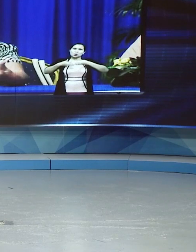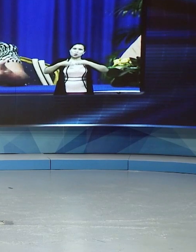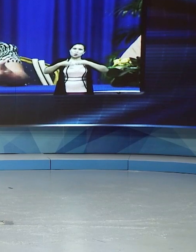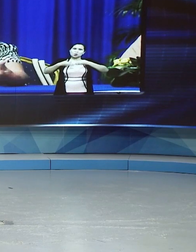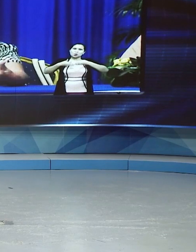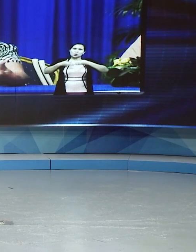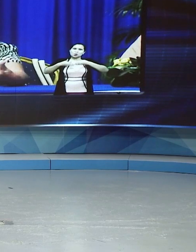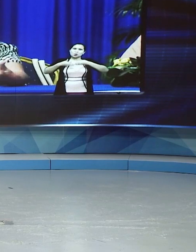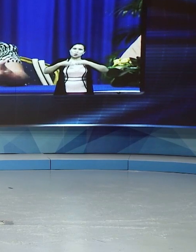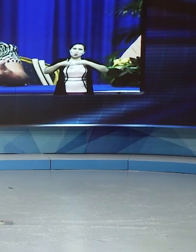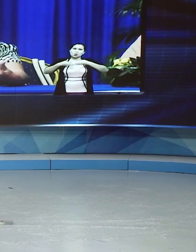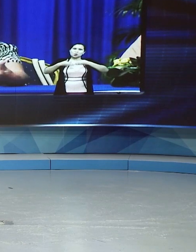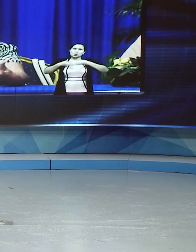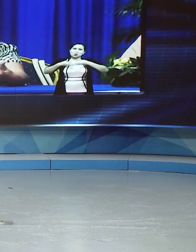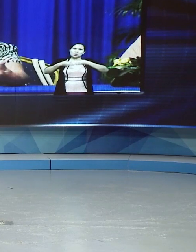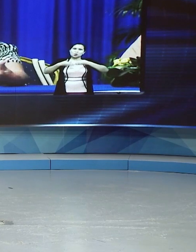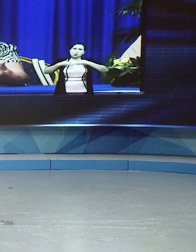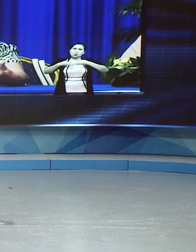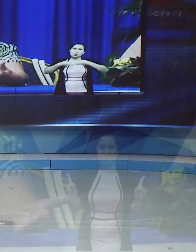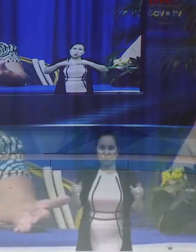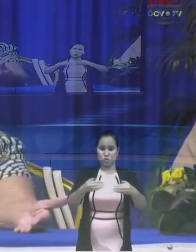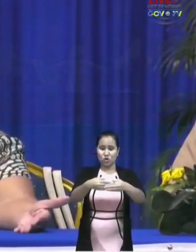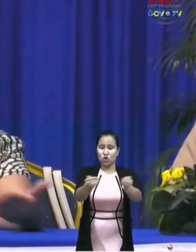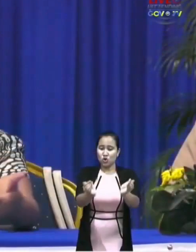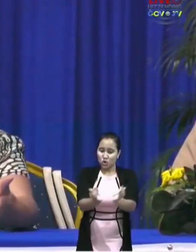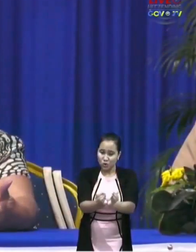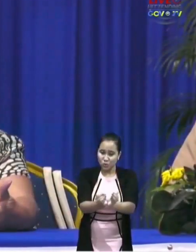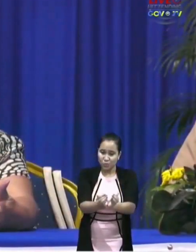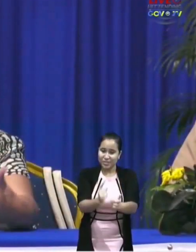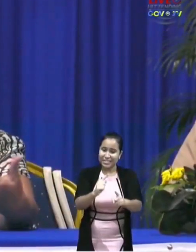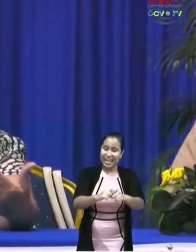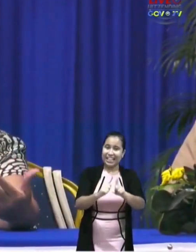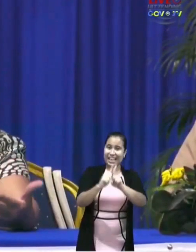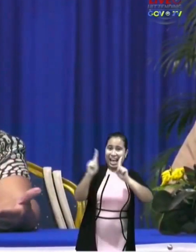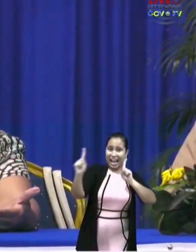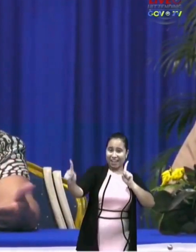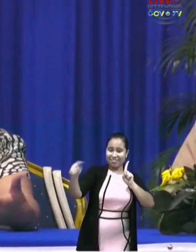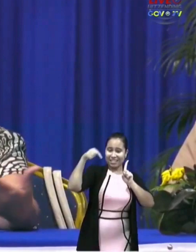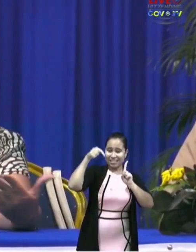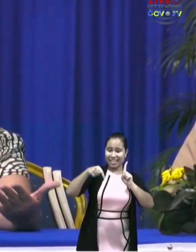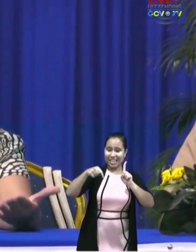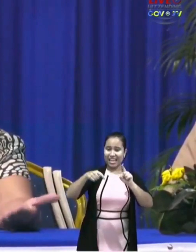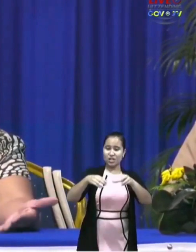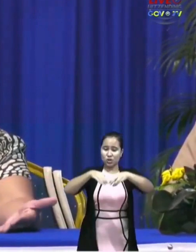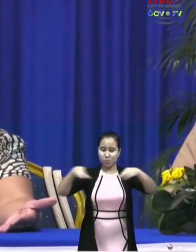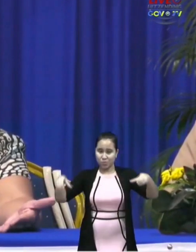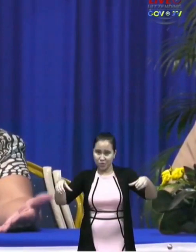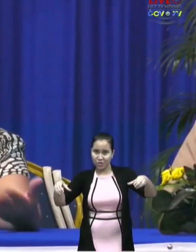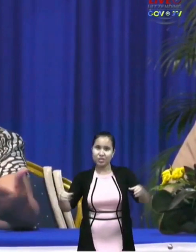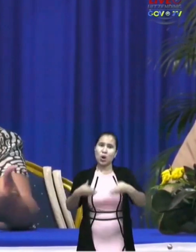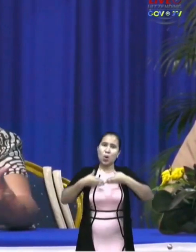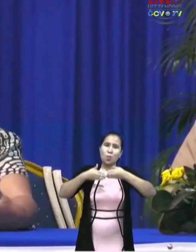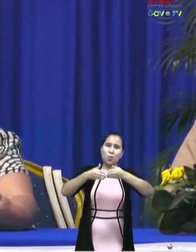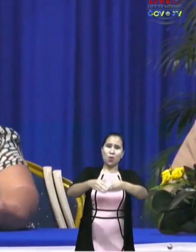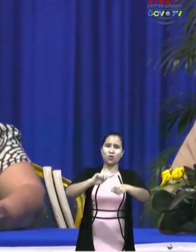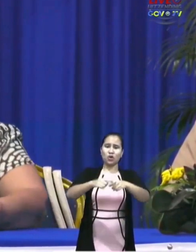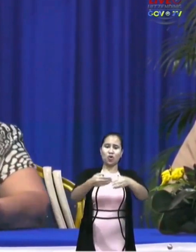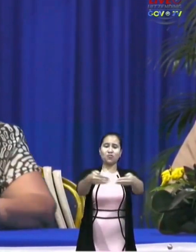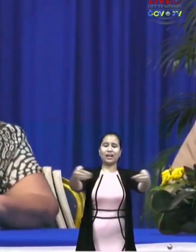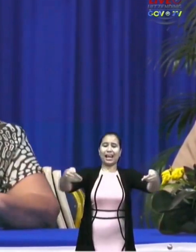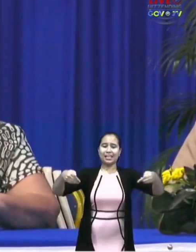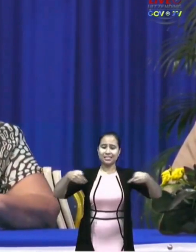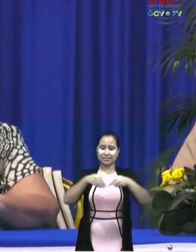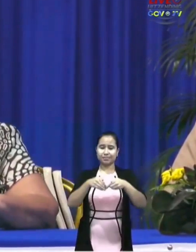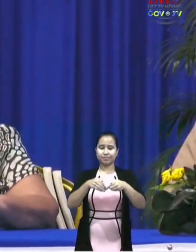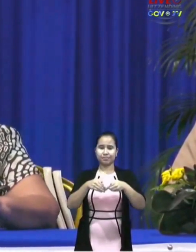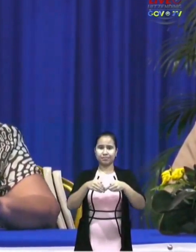15 april. Dit haalde de minister van Onderwijs, Wetenschap en Cultuur, Lilian Ferrier, gisteren aan tijdens de dagelijkse